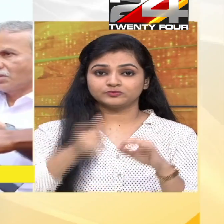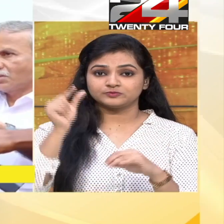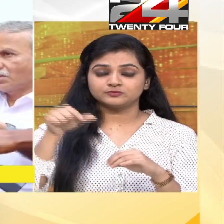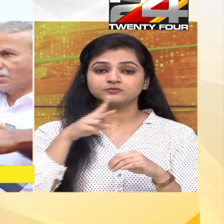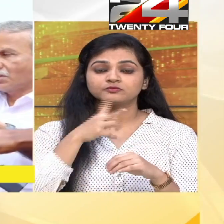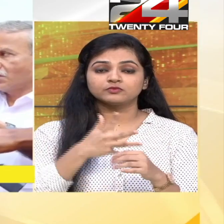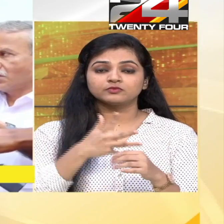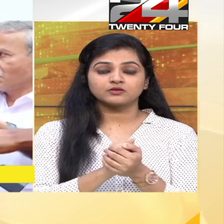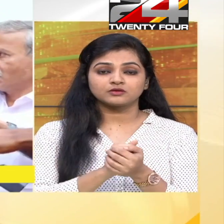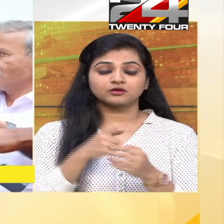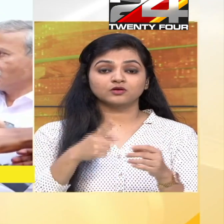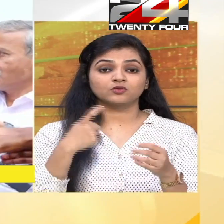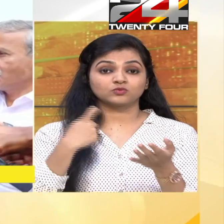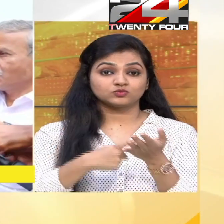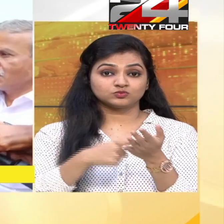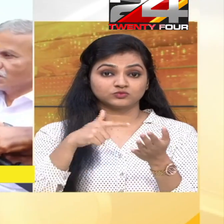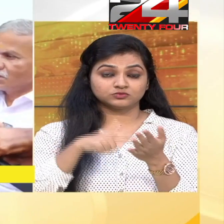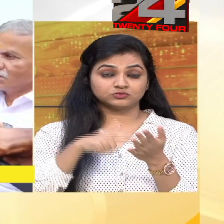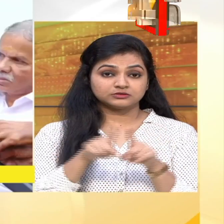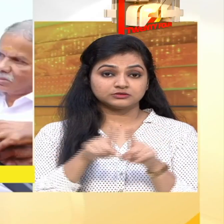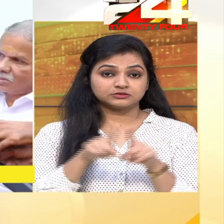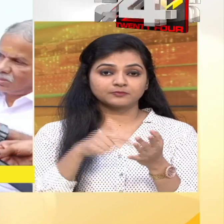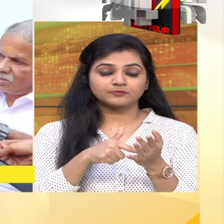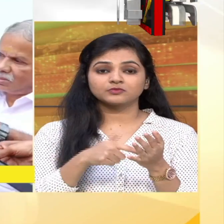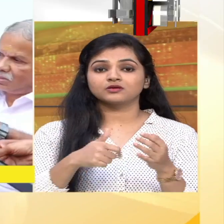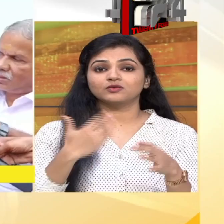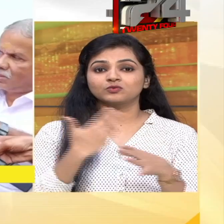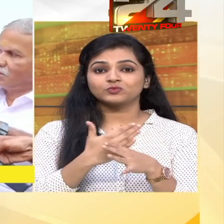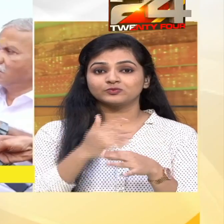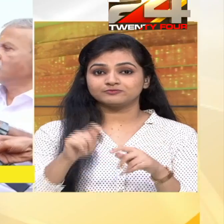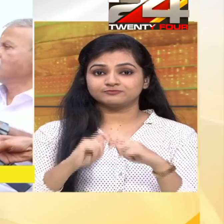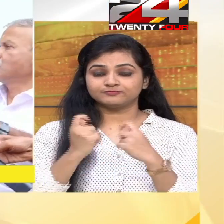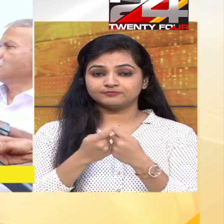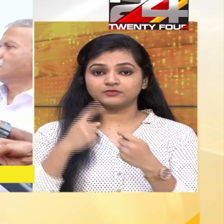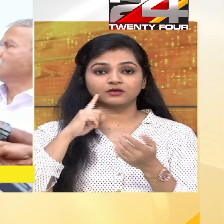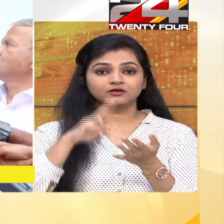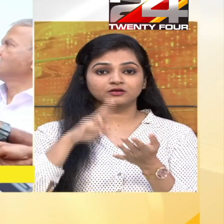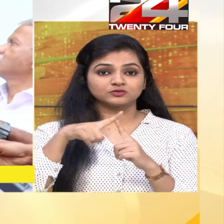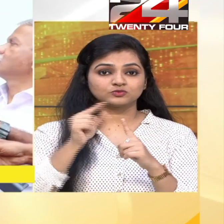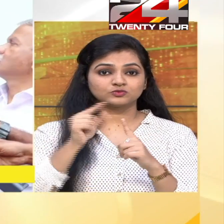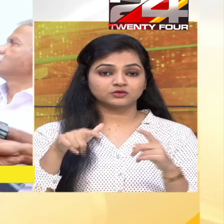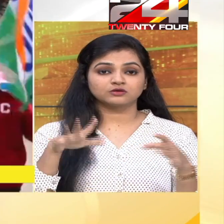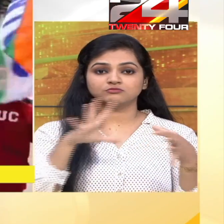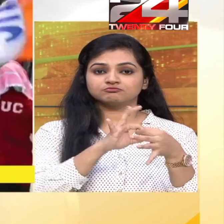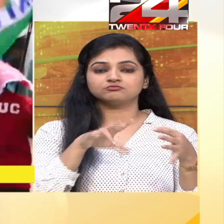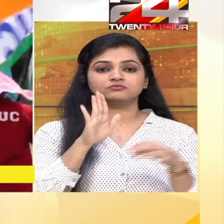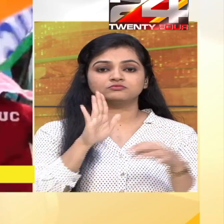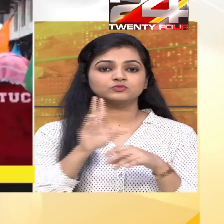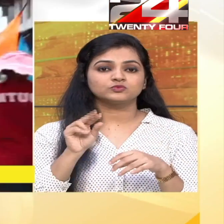പറഞ്ഞിട്ടുള്ളത് ഭരണഘടനാപരമായി ഒരു തൊഴിലാളി പ്രസ്ഥാനത്തിൻ്റെ എവിടെ കോൺഗ്രസിൻ്റെ പോഷക സംഘടനയല്ല.